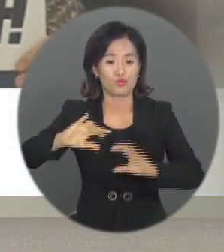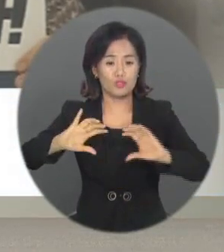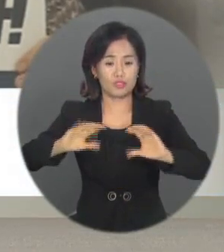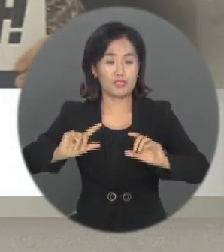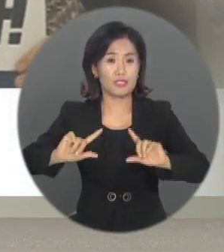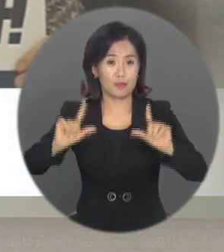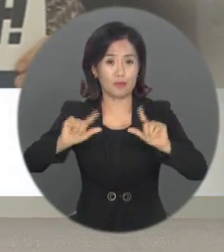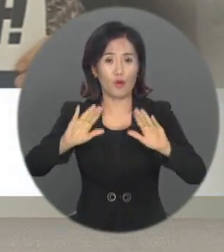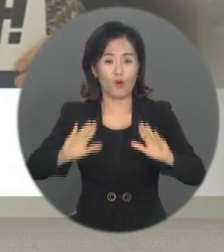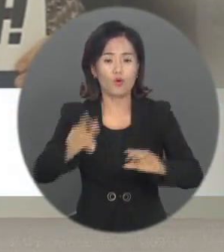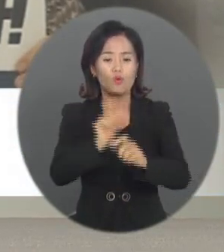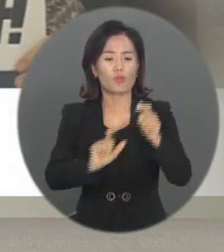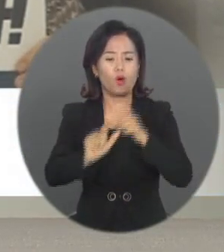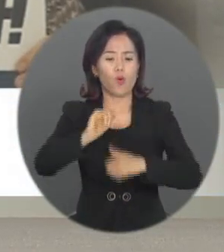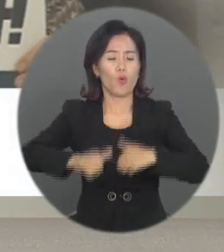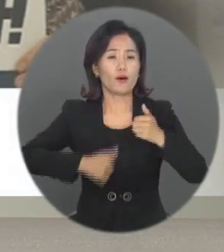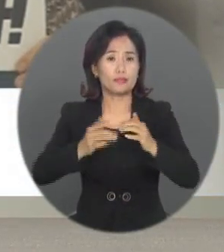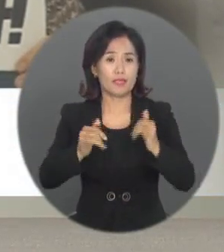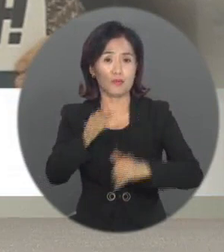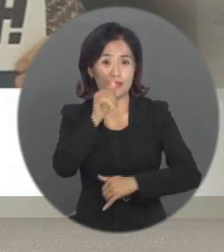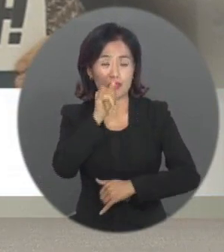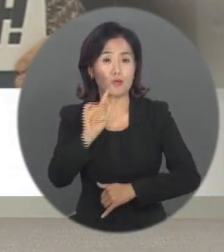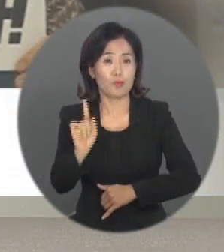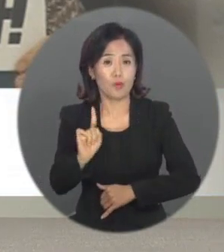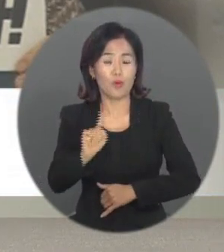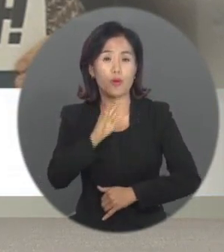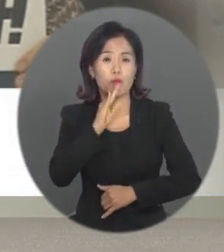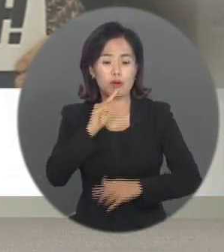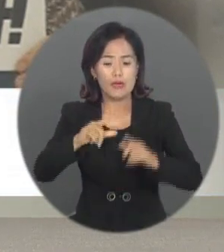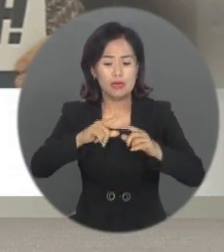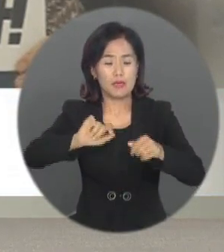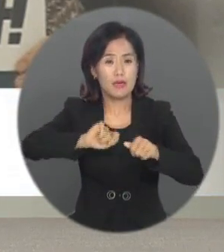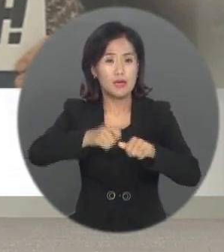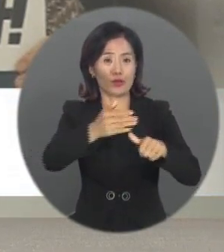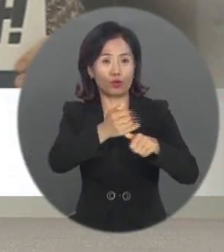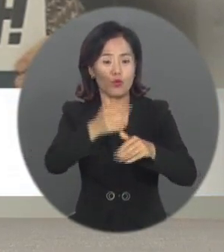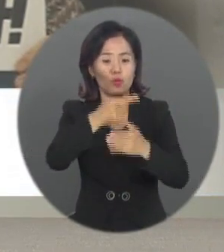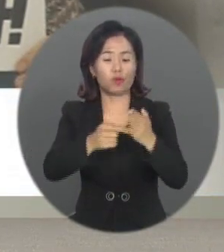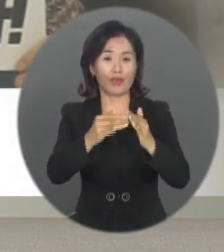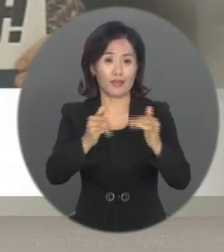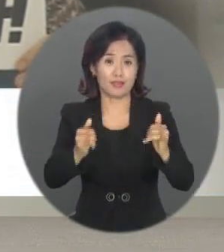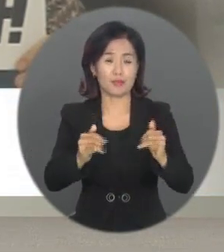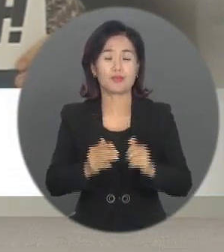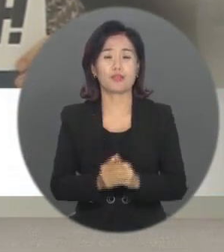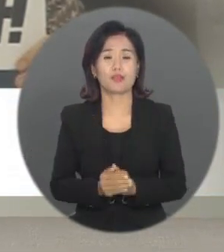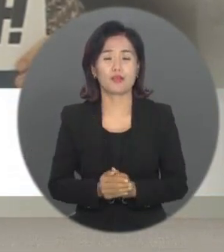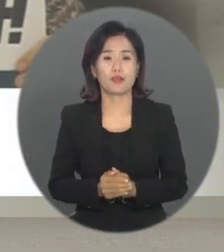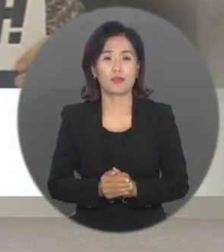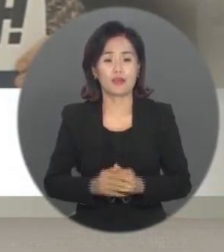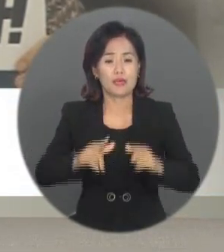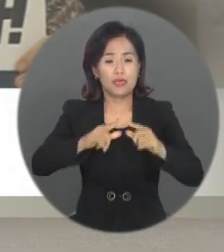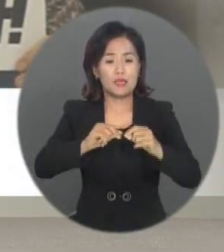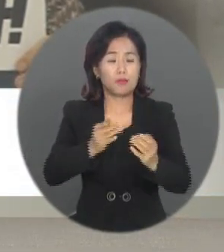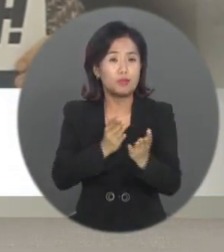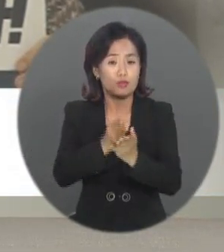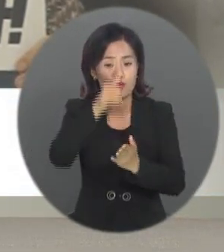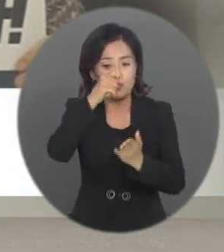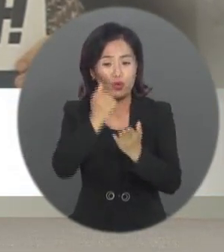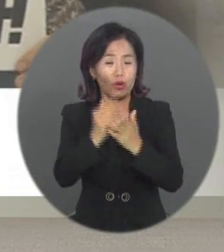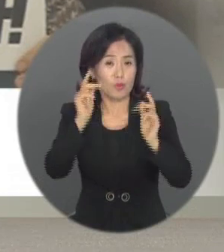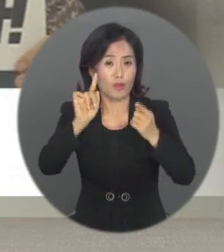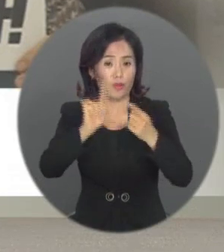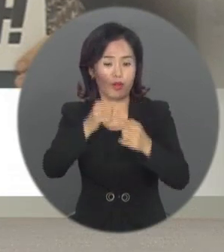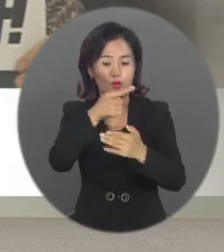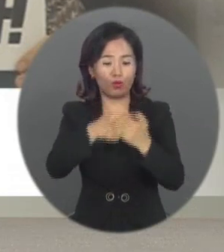경술국치일입니다. 오늘 더 화가 나는 사람들이 있는데요. 바로 일제 강제동원 피해자들입니다. 일제 전범기업들을 상대로